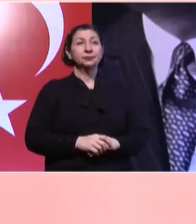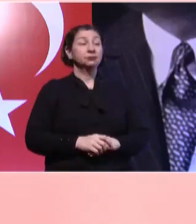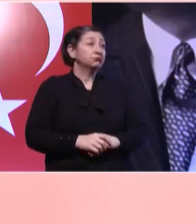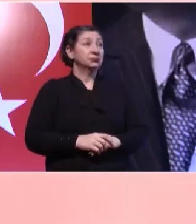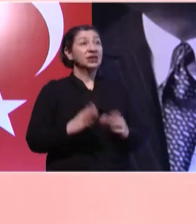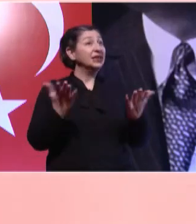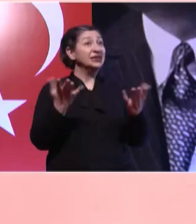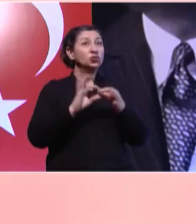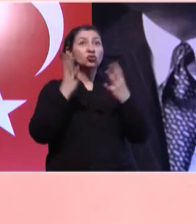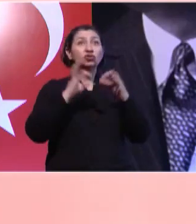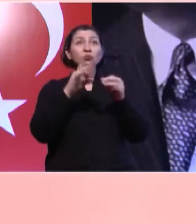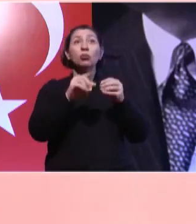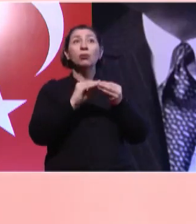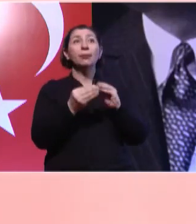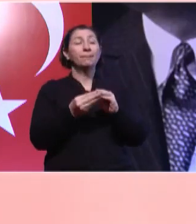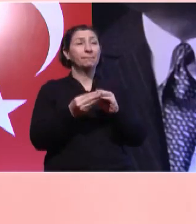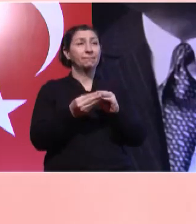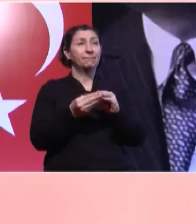Nasıl çözeceğiz bu sorunları?